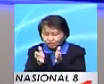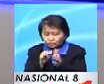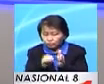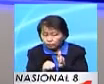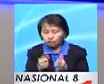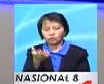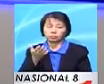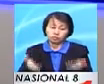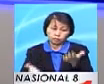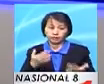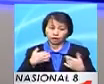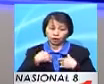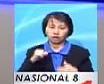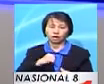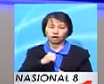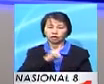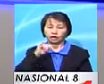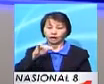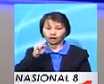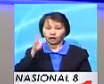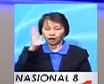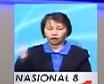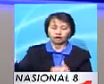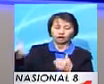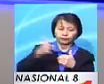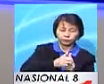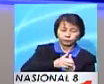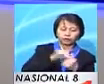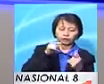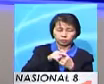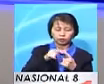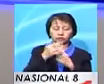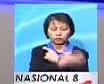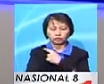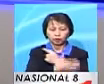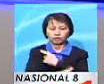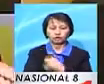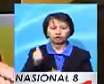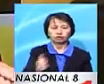susulan kemungkinan ada ahli Daesh yang akan ulang-alik ke negara asal.